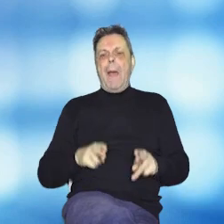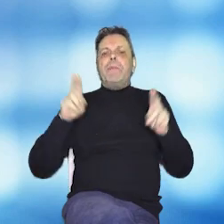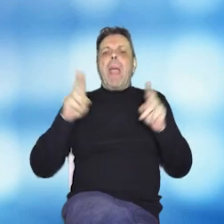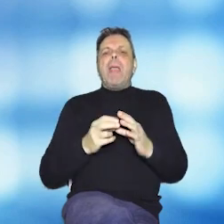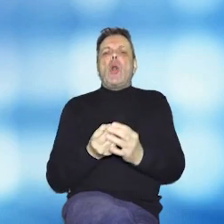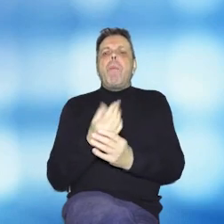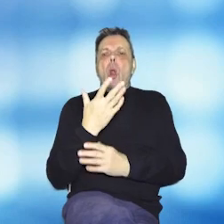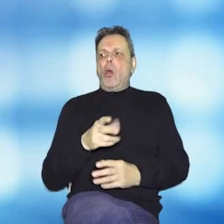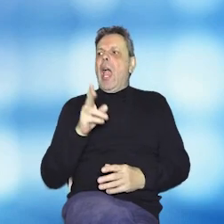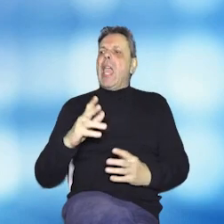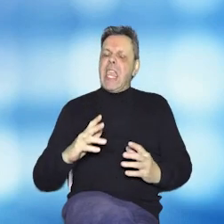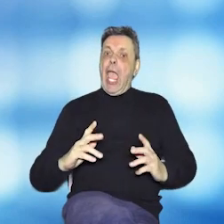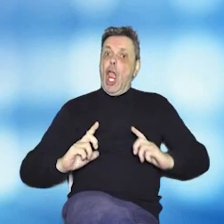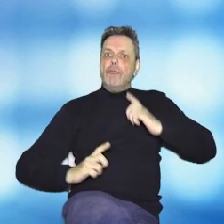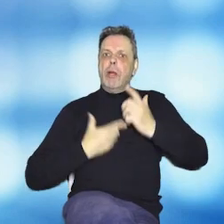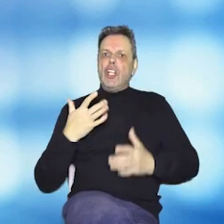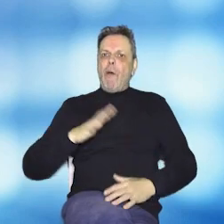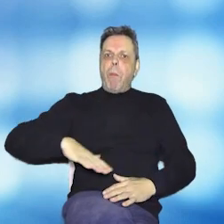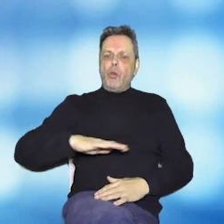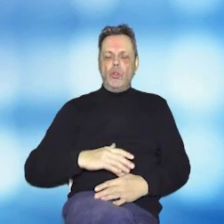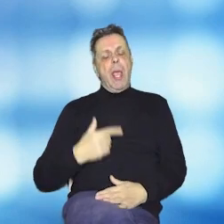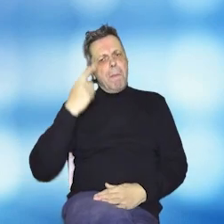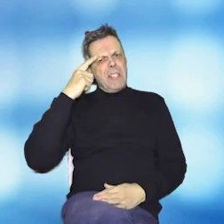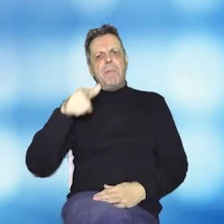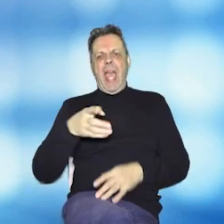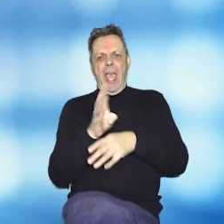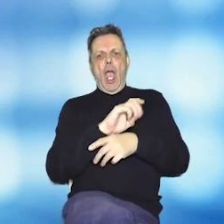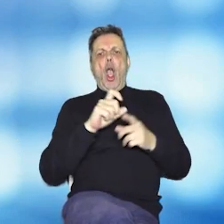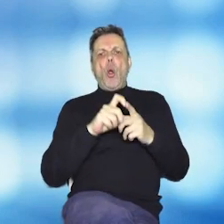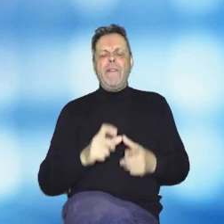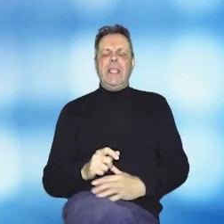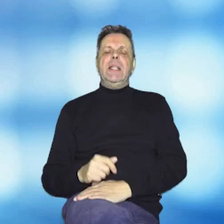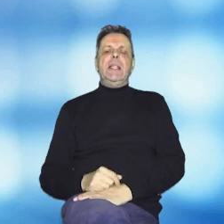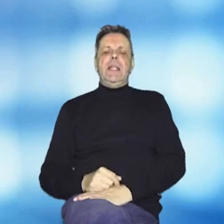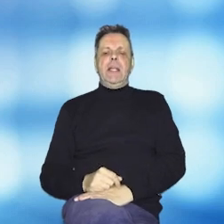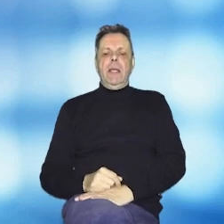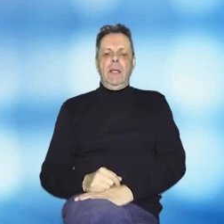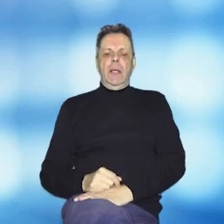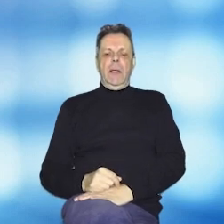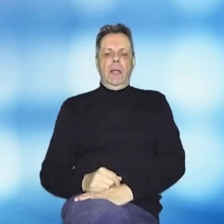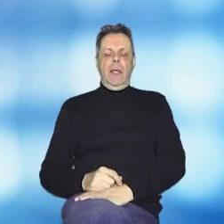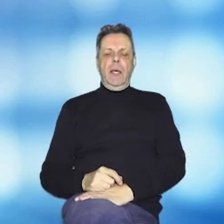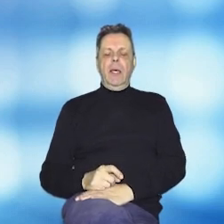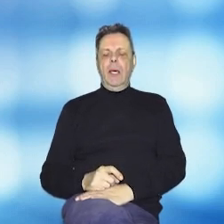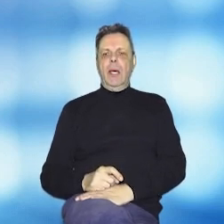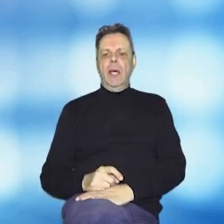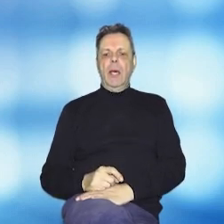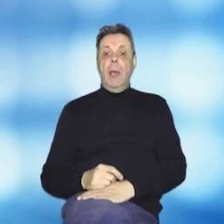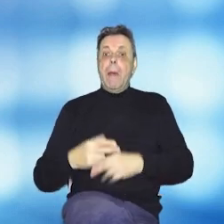mikrobiologije je zaista dinamično područje. Ja mislim da nas je ova pandemija COVID